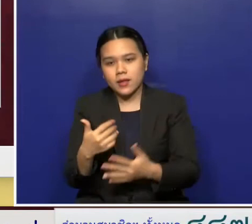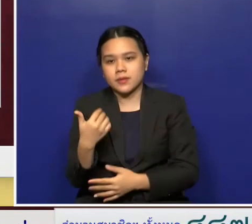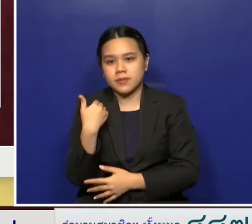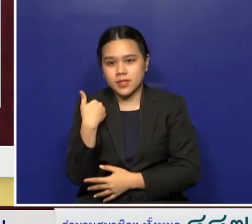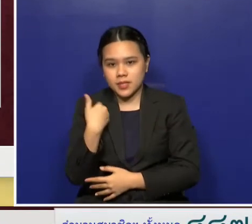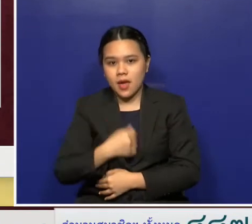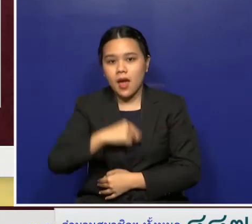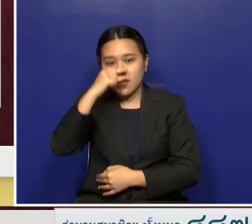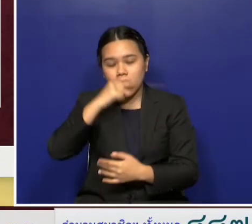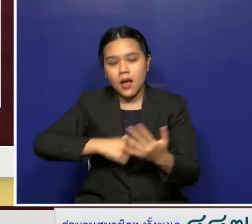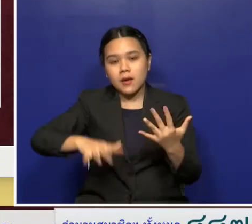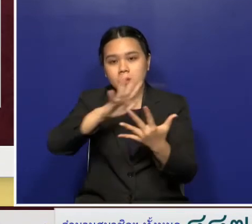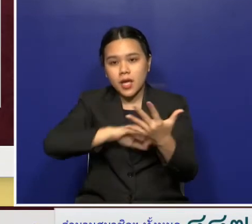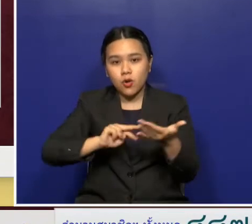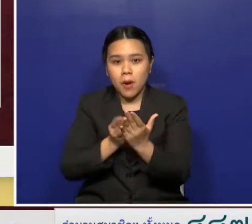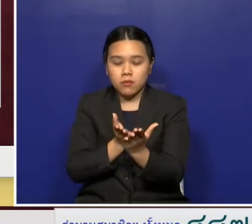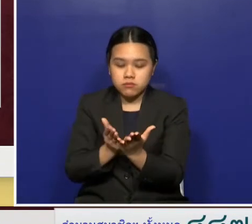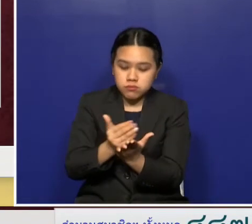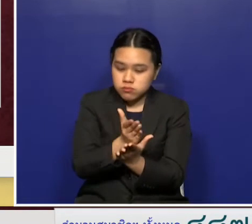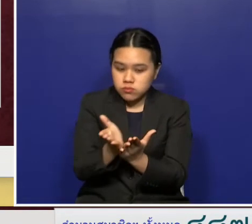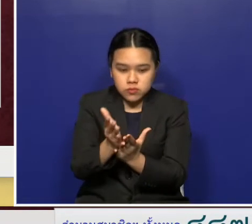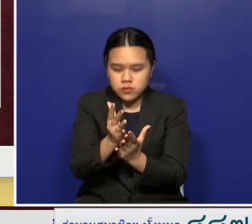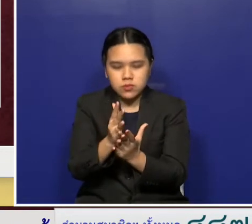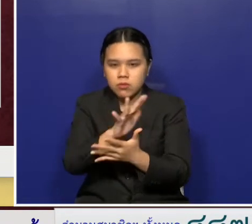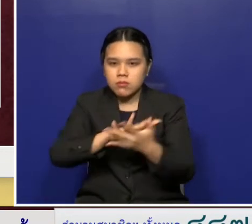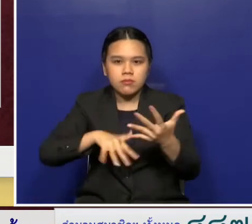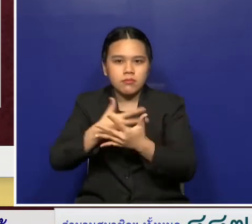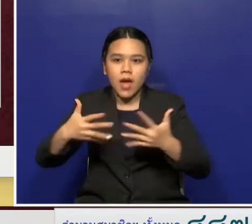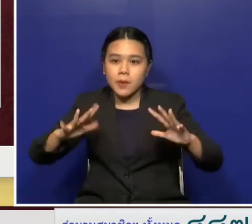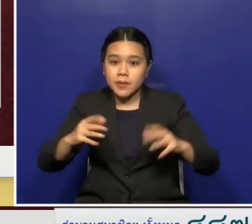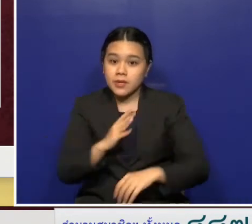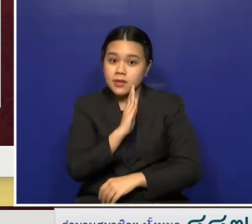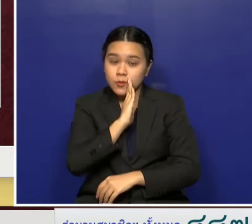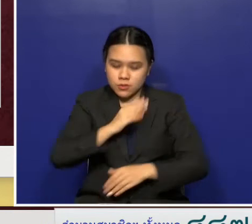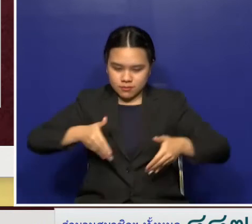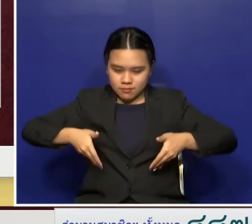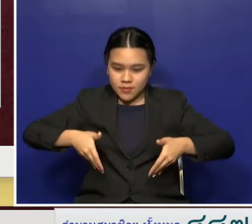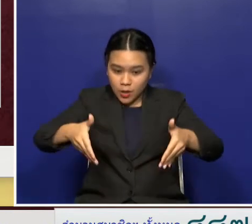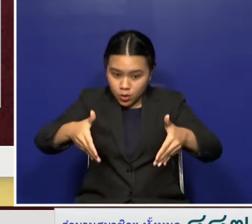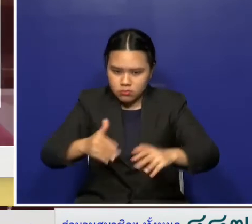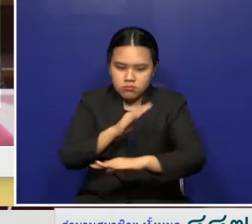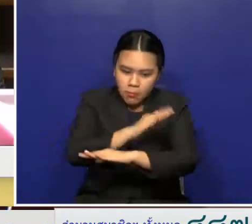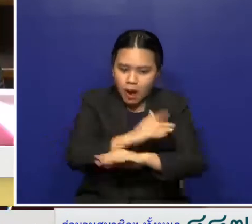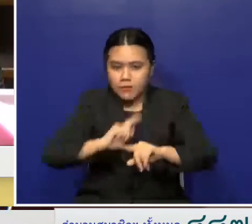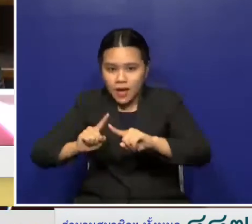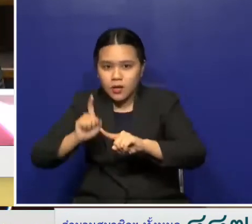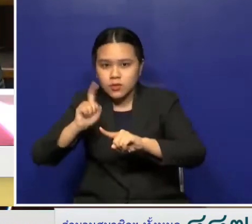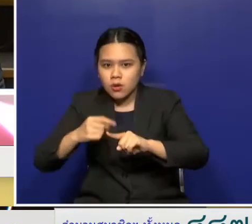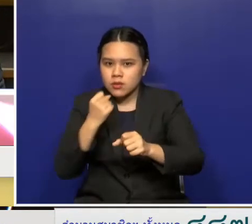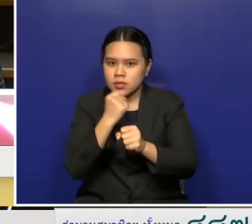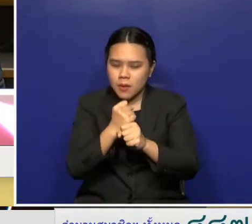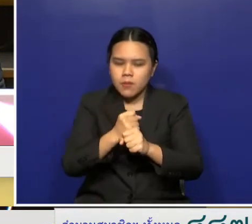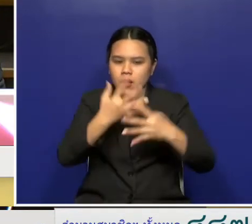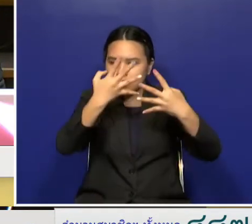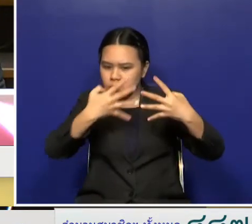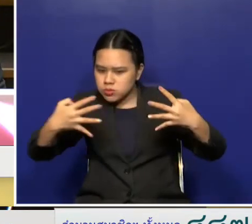ไม่รมีการเตรีมการวางแผนว่าถ้จะทำ ถนนศันี้ จะทำเมืดุนี้ ควรจะมีจระบบคัพ้อง ๆ กัน